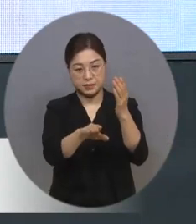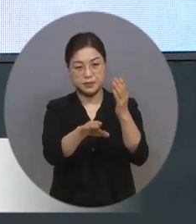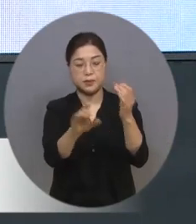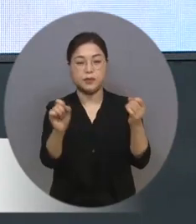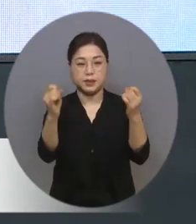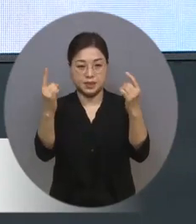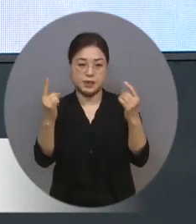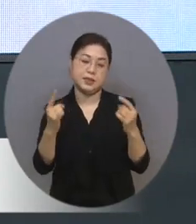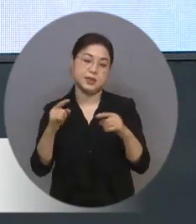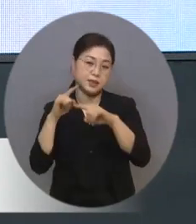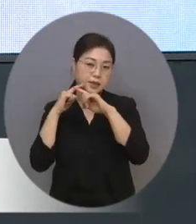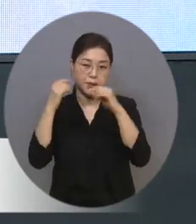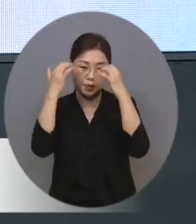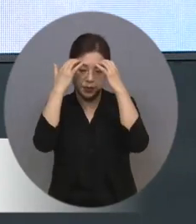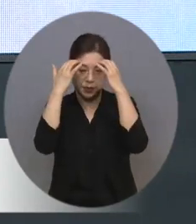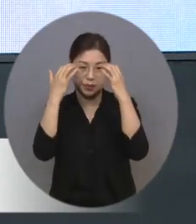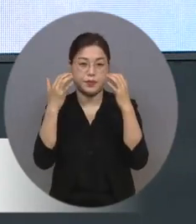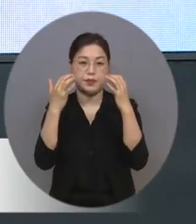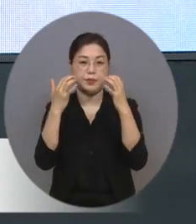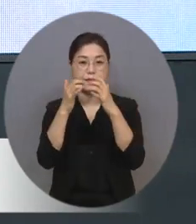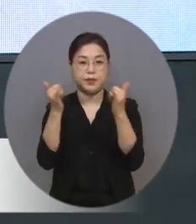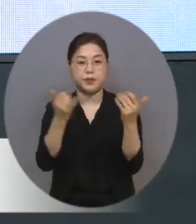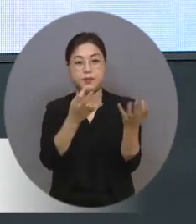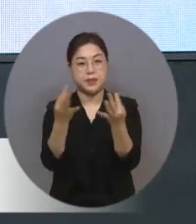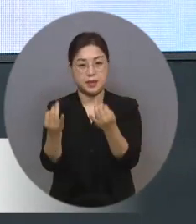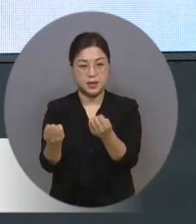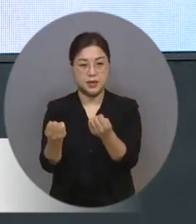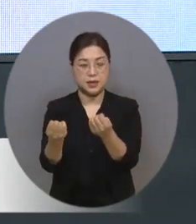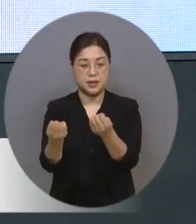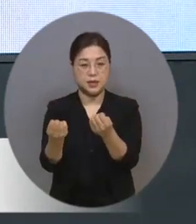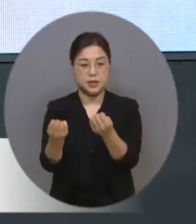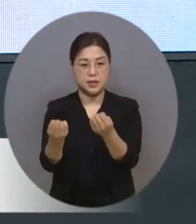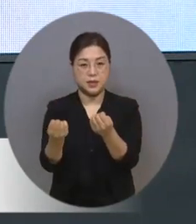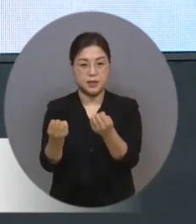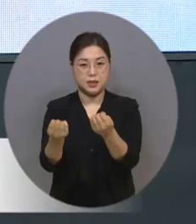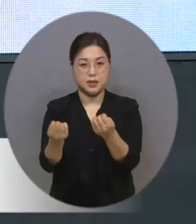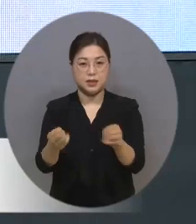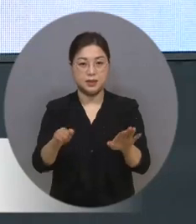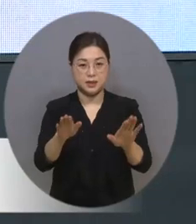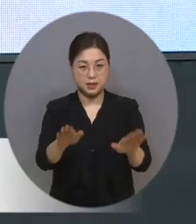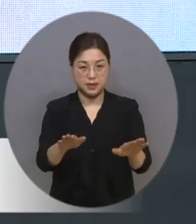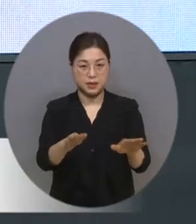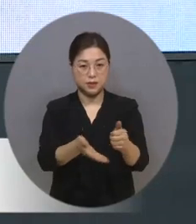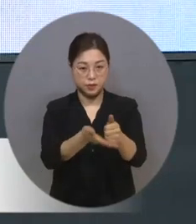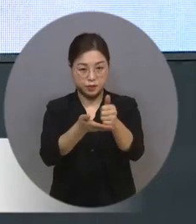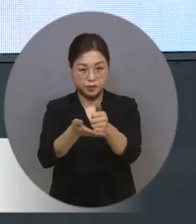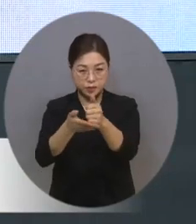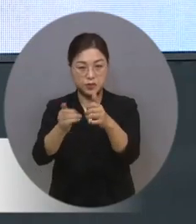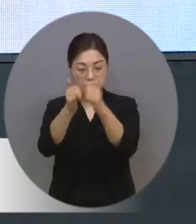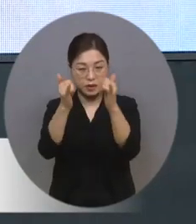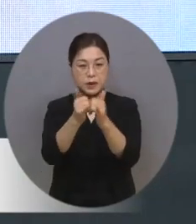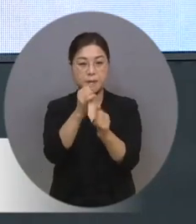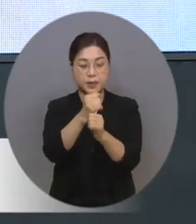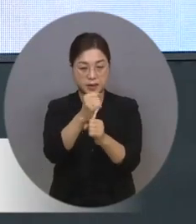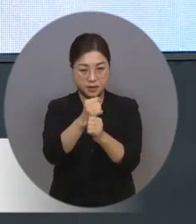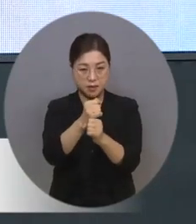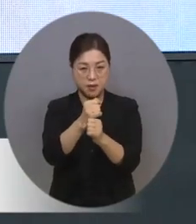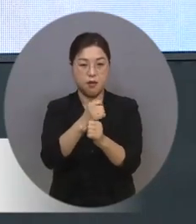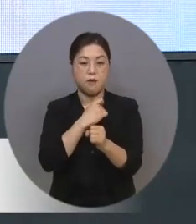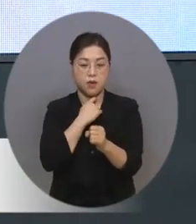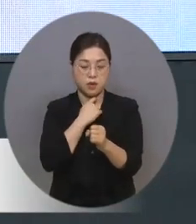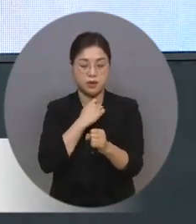동시에 많은 희생을 하신 분들을 위해서 이제는 존중하는 사회를 만들기